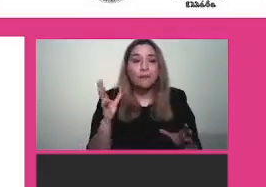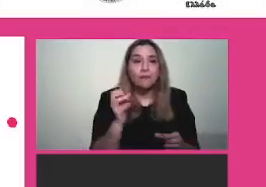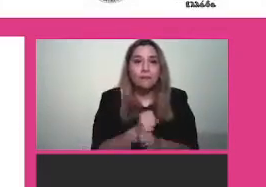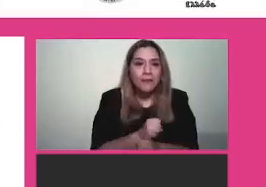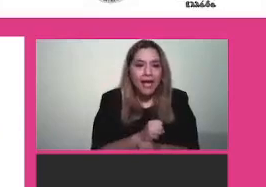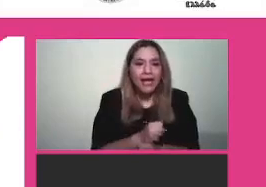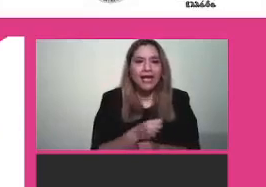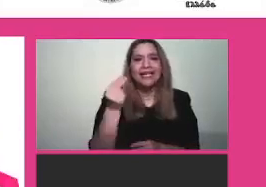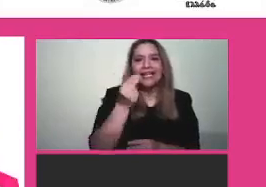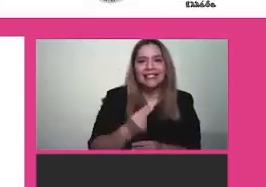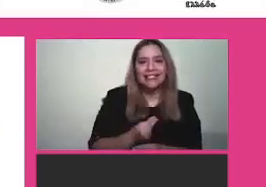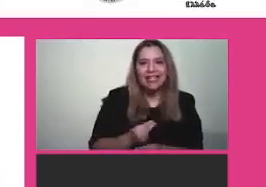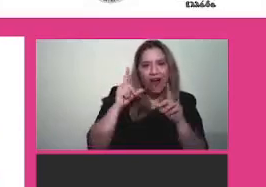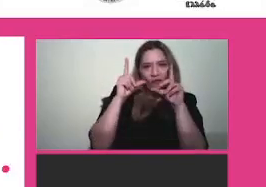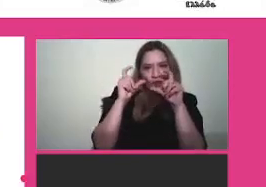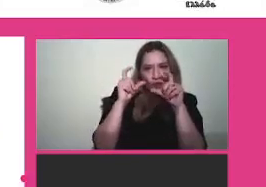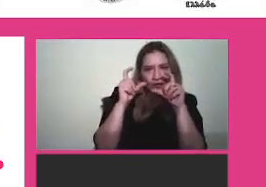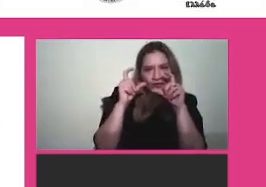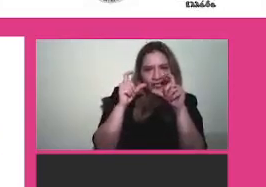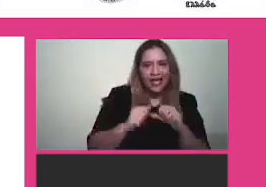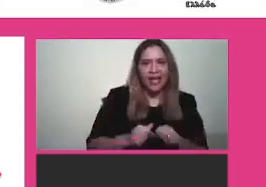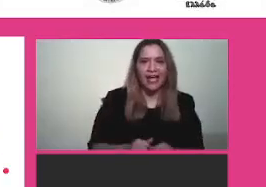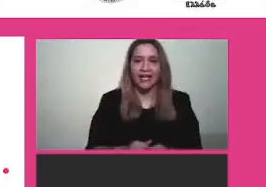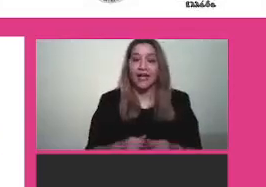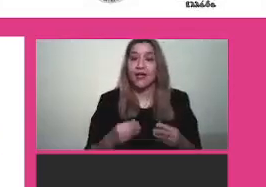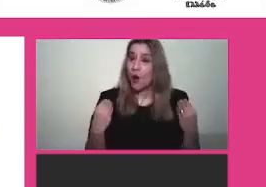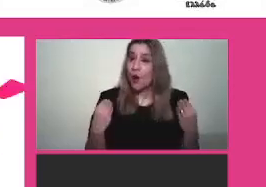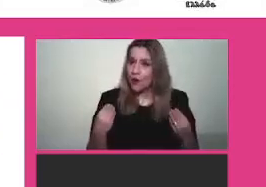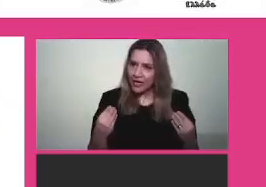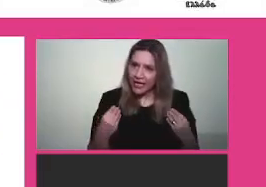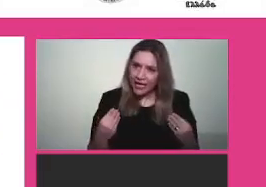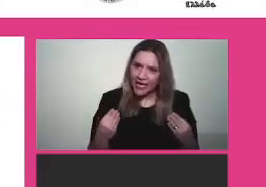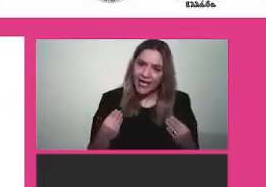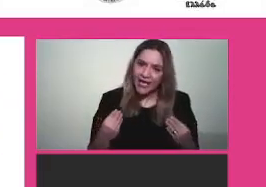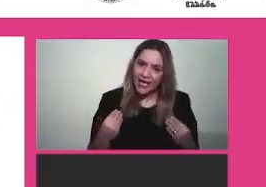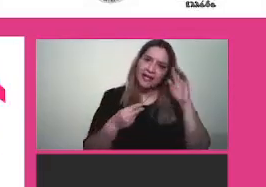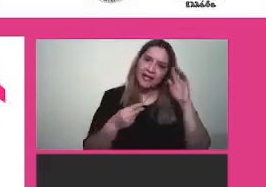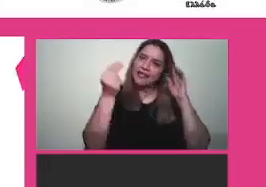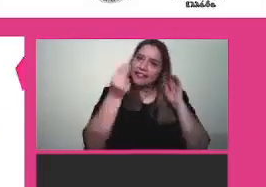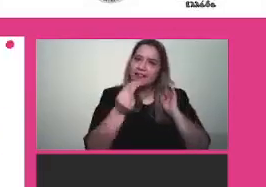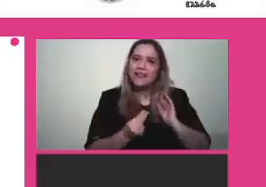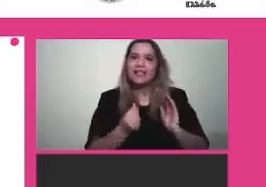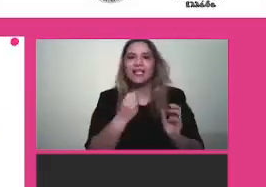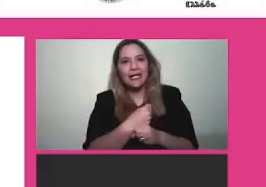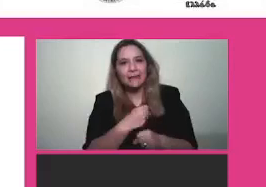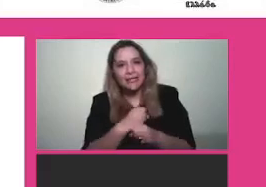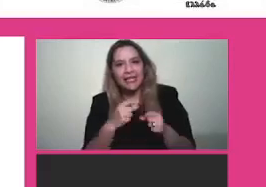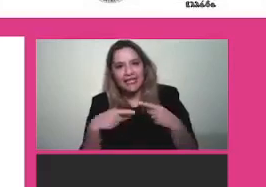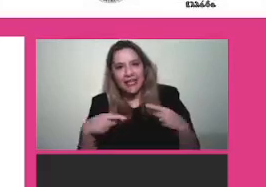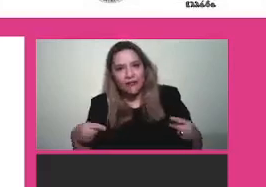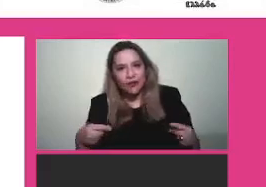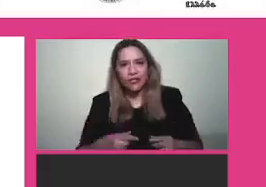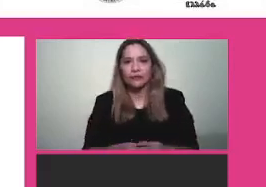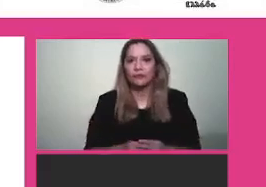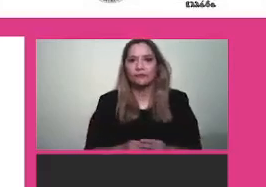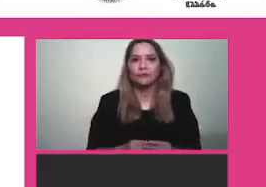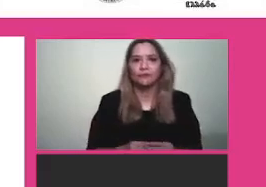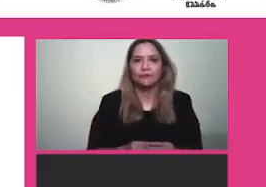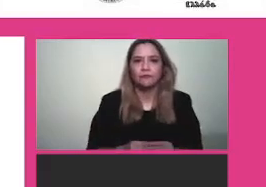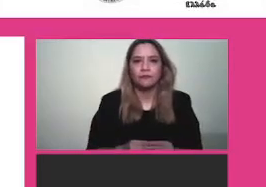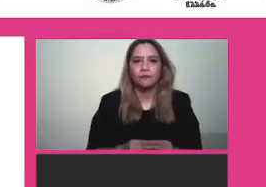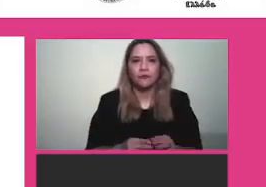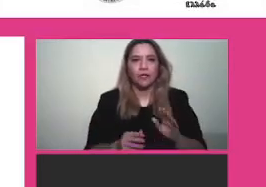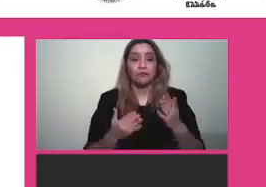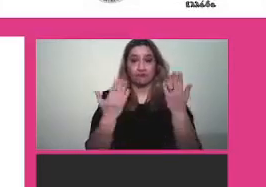η καστικά ή η φωτογραφία, η καστικά φωτογραφική, έτσι, γλυπτική και τα λοιπά. Και για